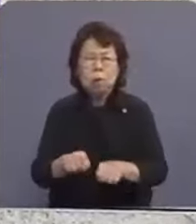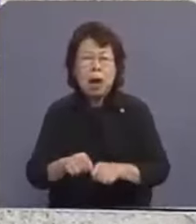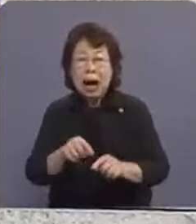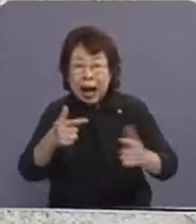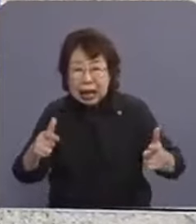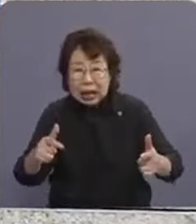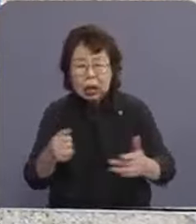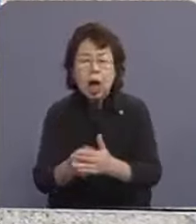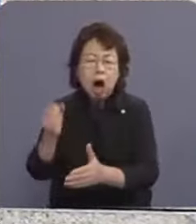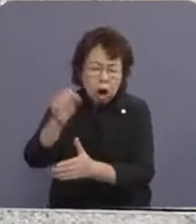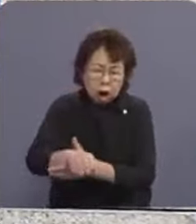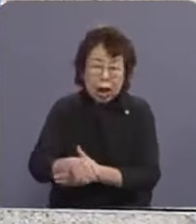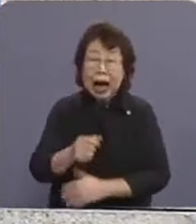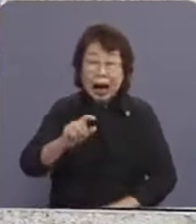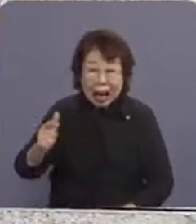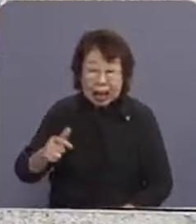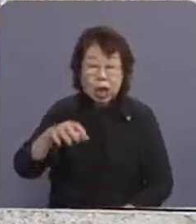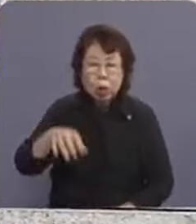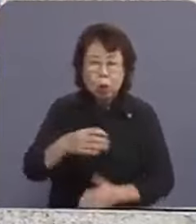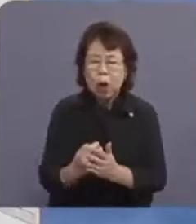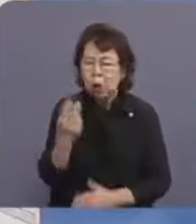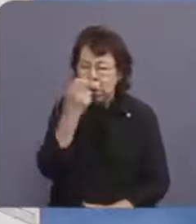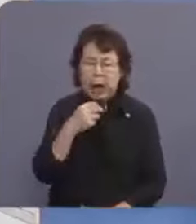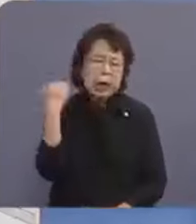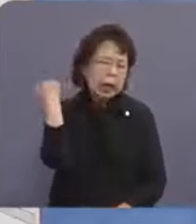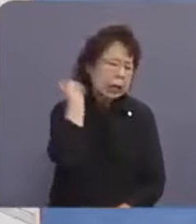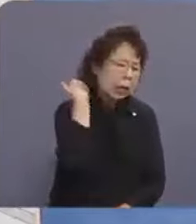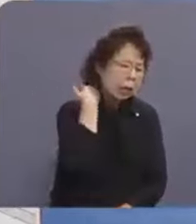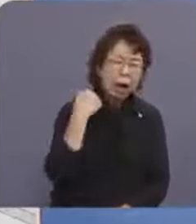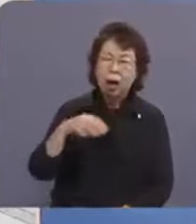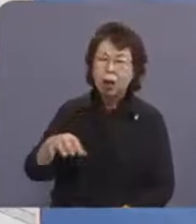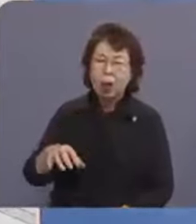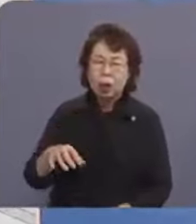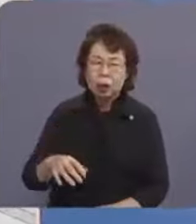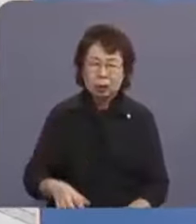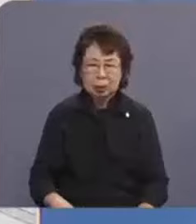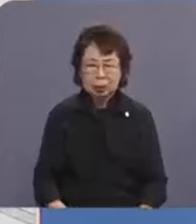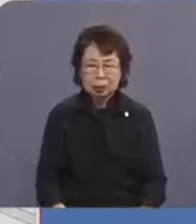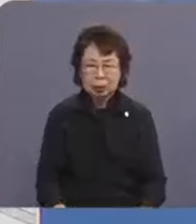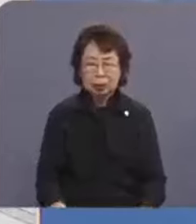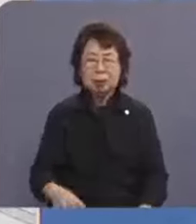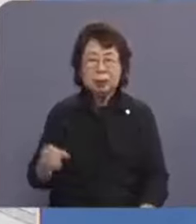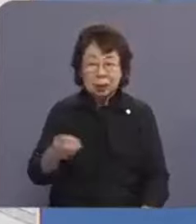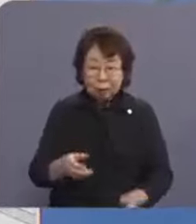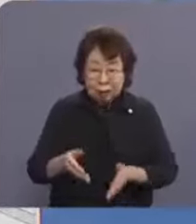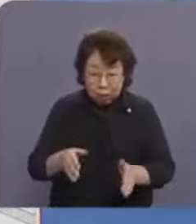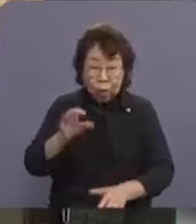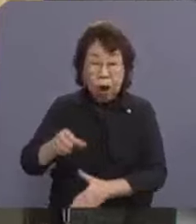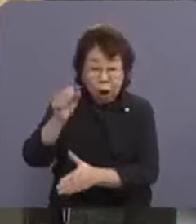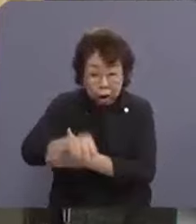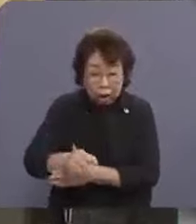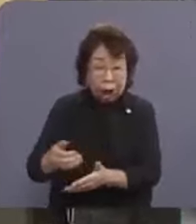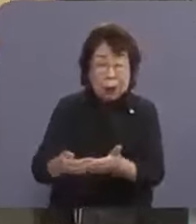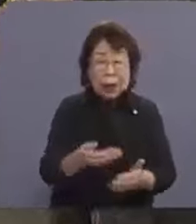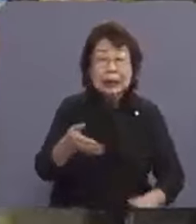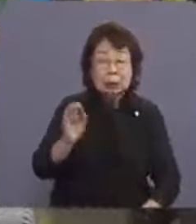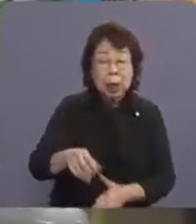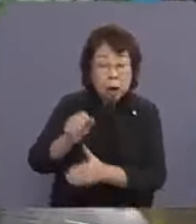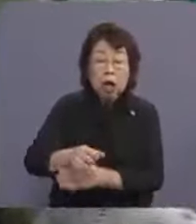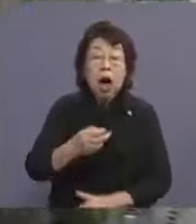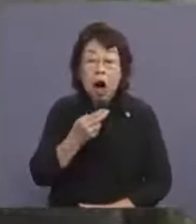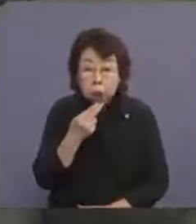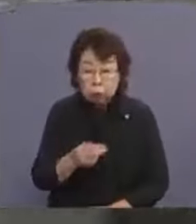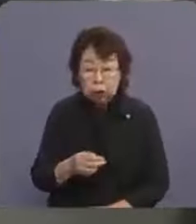허가를 받지 않아도 되는 곳은 그동안 관리가 되지 않았던 것으로 확인이 됐습니다 특히 도로 점용 허가 대상이지만 허가를 받지